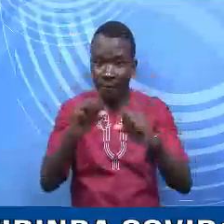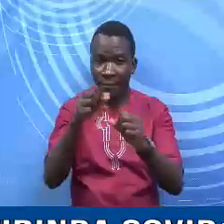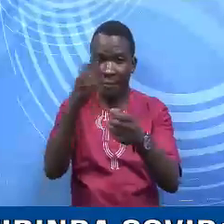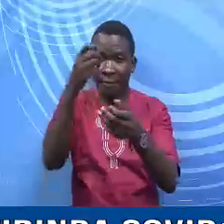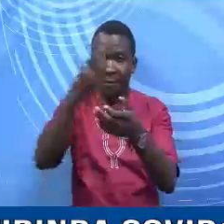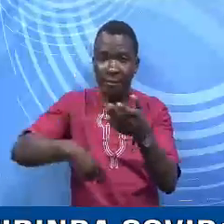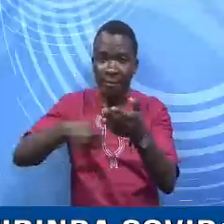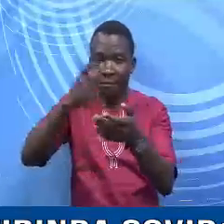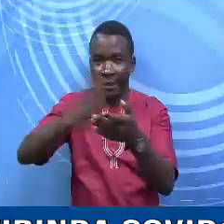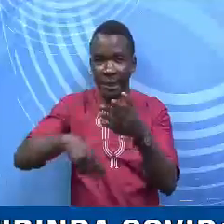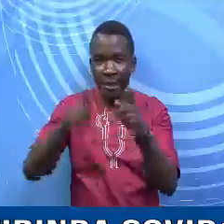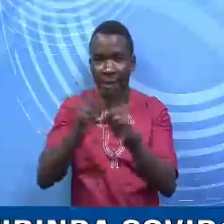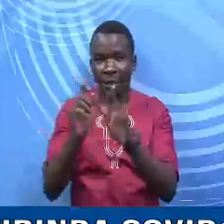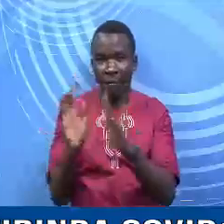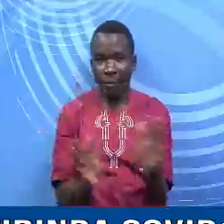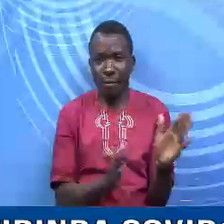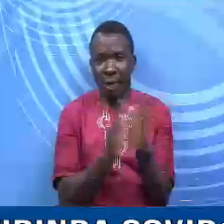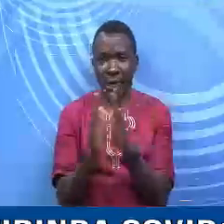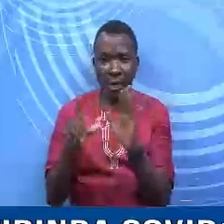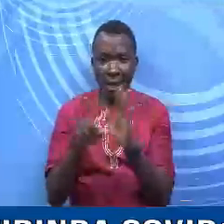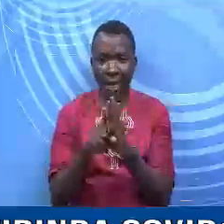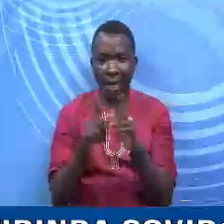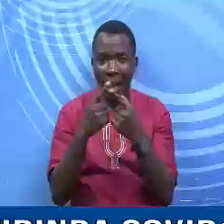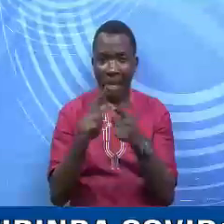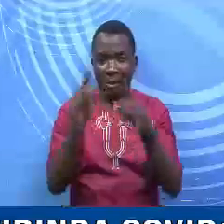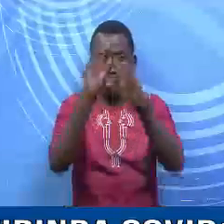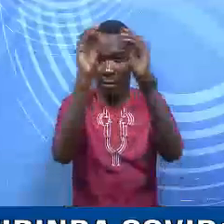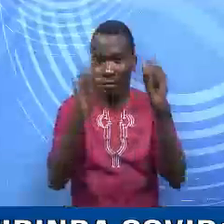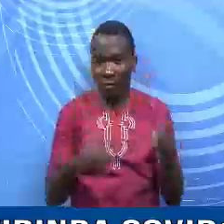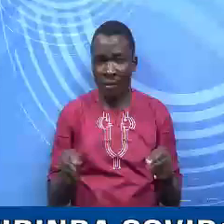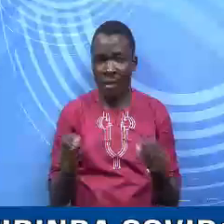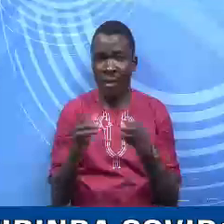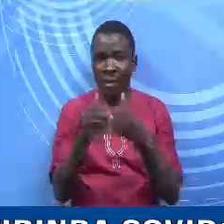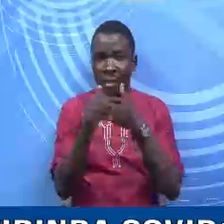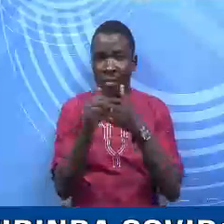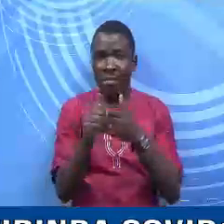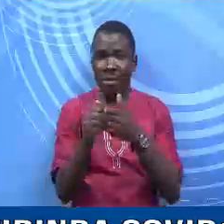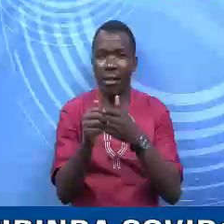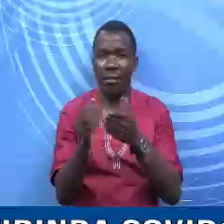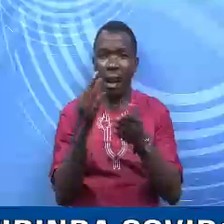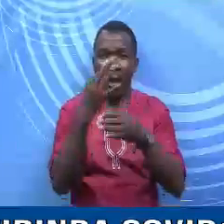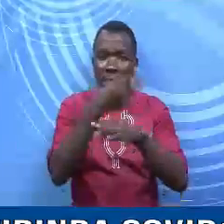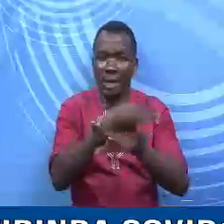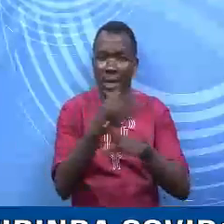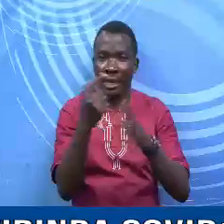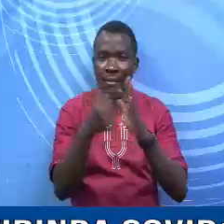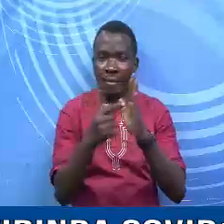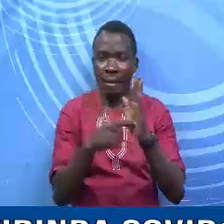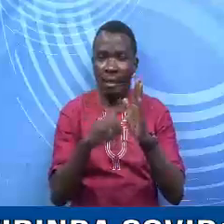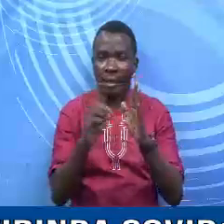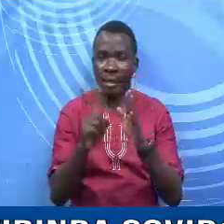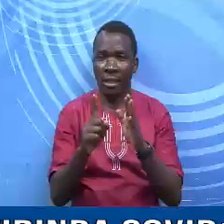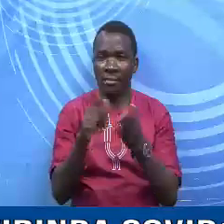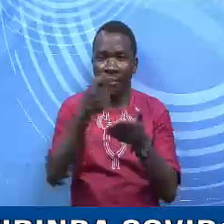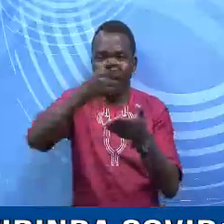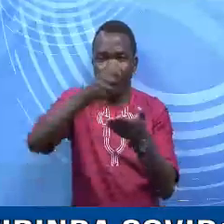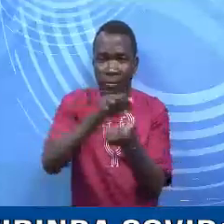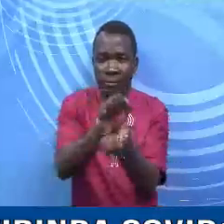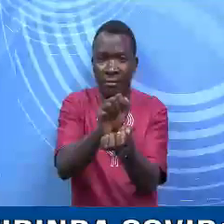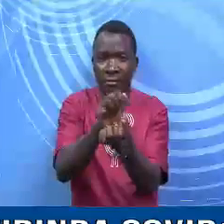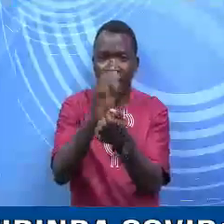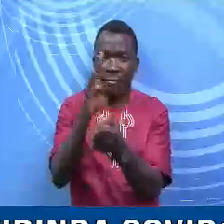biteganywa n'itegeko nyamara ku biro by'ubuyobozi bo bakarenga kuri aya mabwiriza ntihagire ubibaryoza BTN